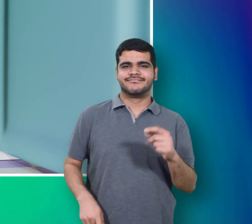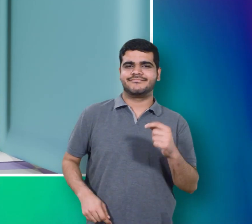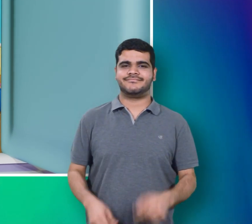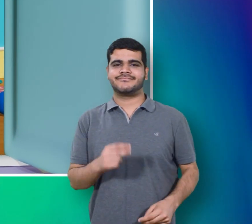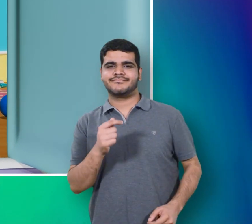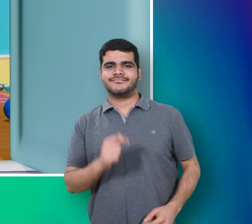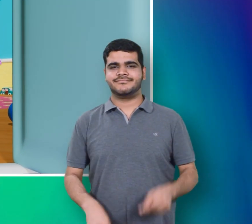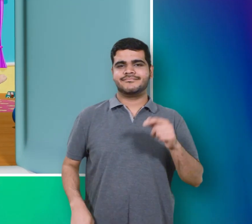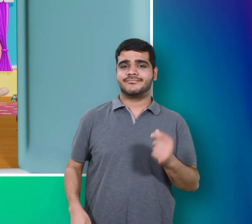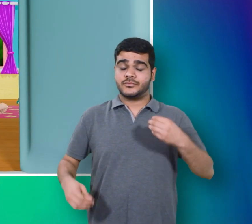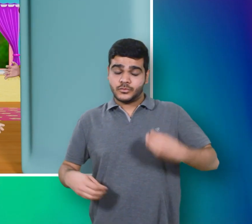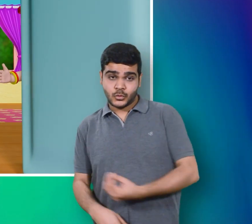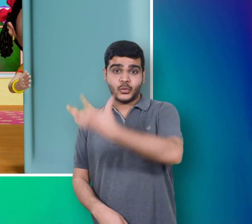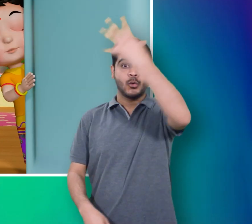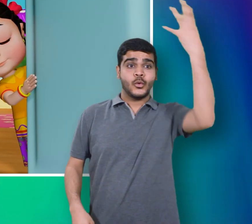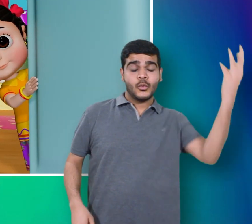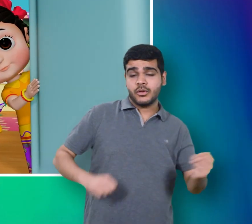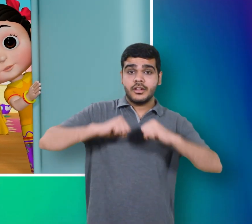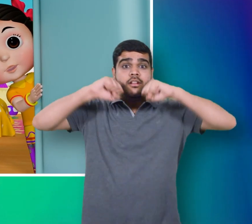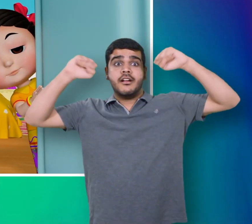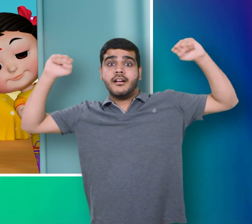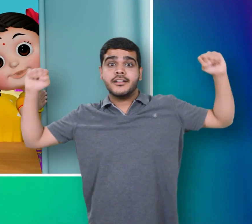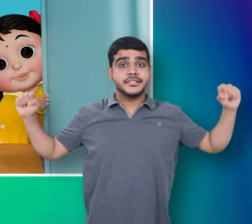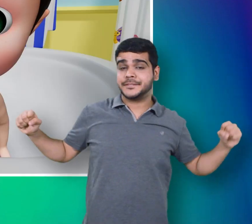हाँ बड़े सवेरे जल्दी उठकर